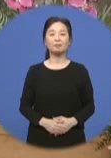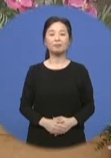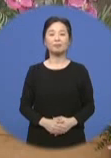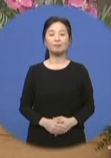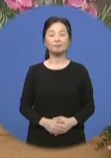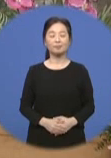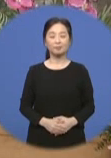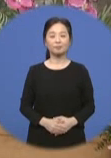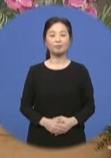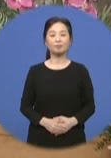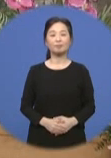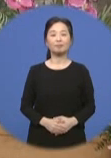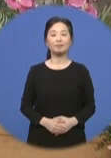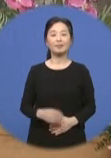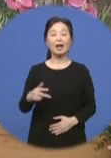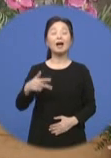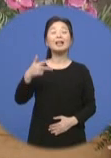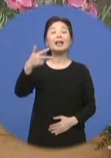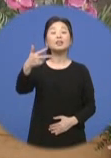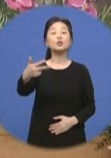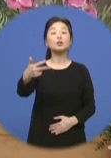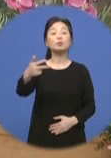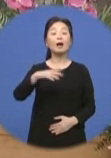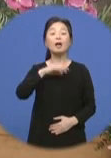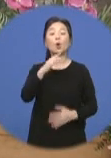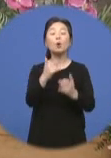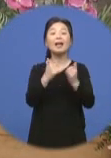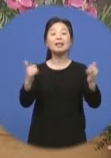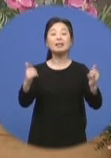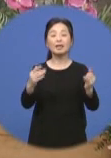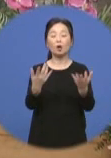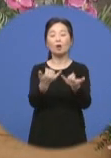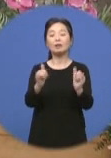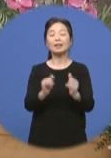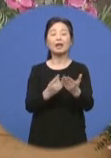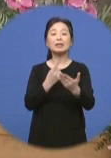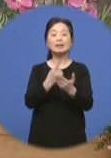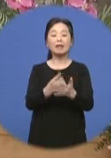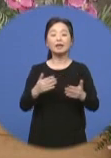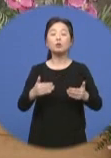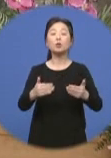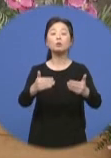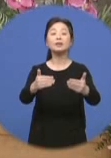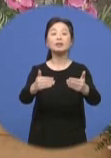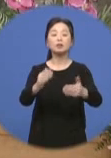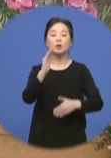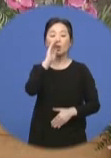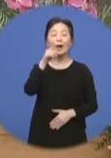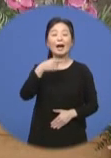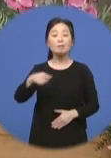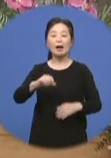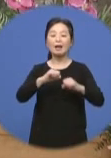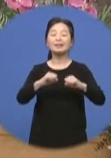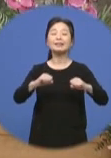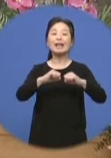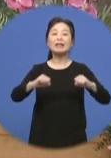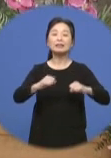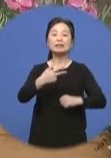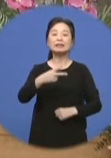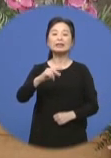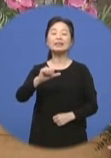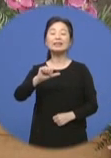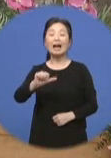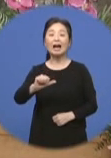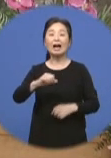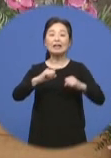きのくに21、来週は高齢者の社会参加を促進する和歌山元気シニア生きがいバンクの